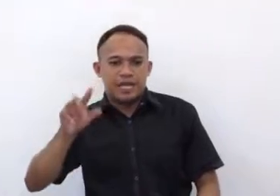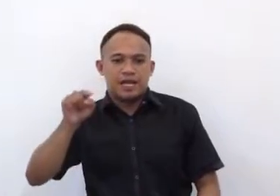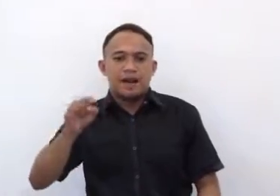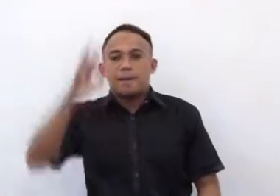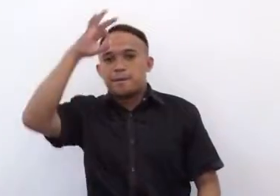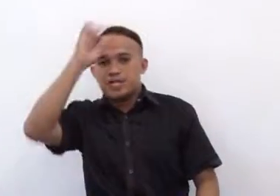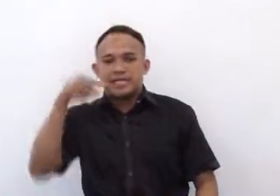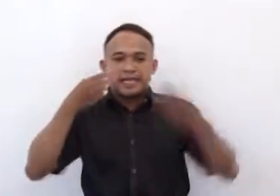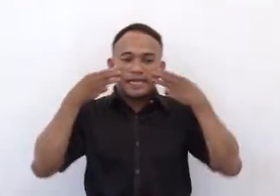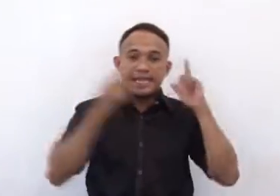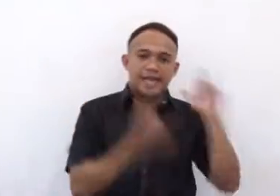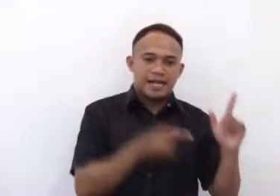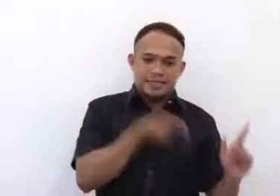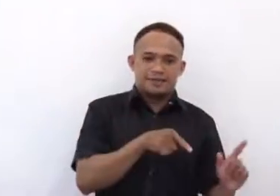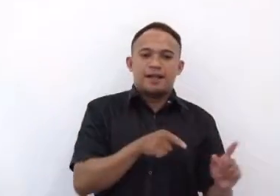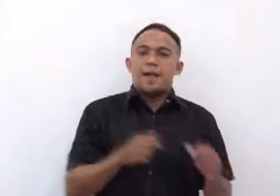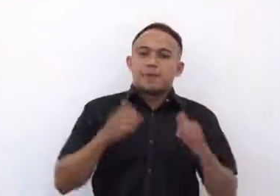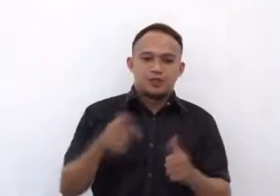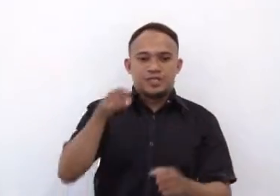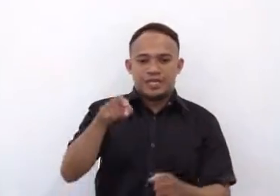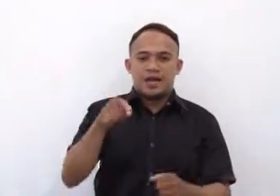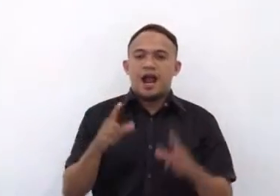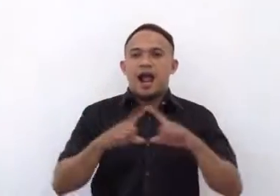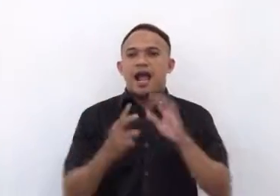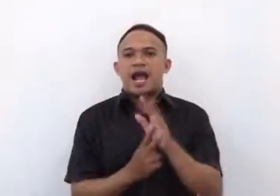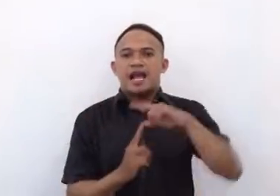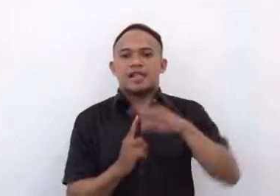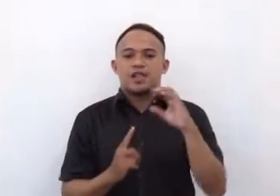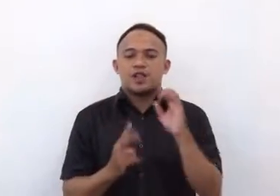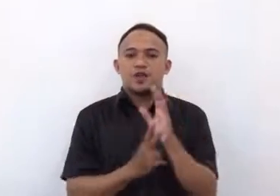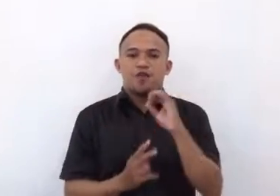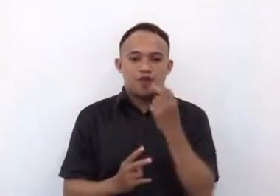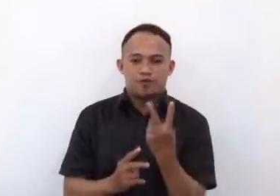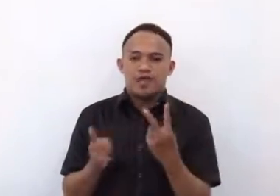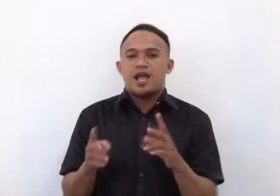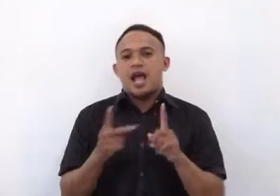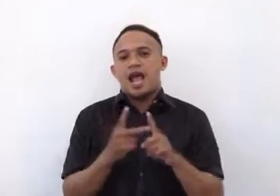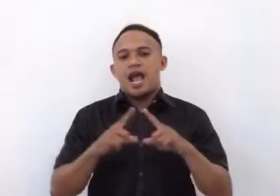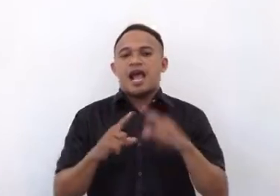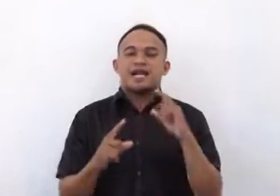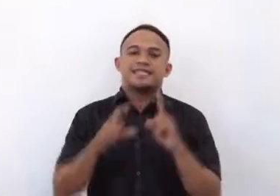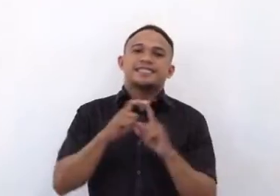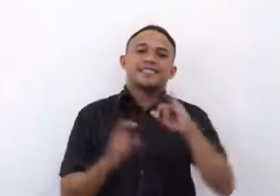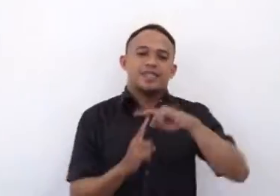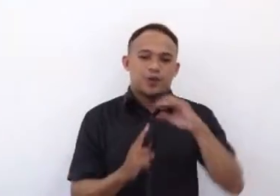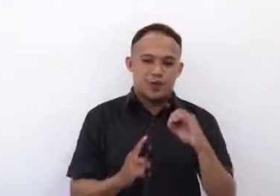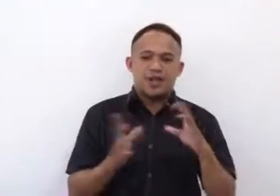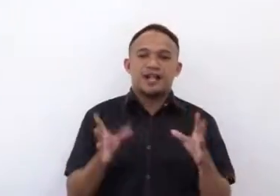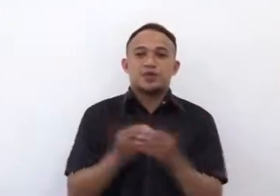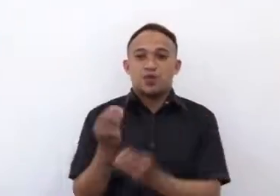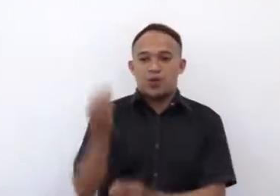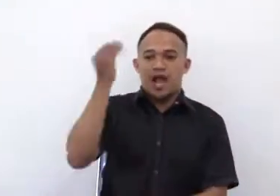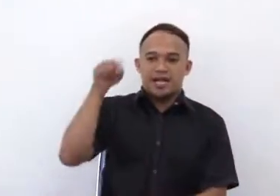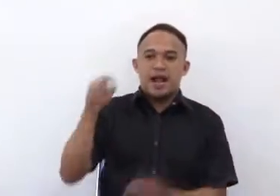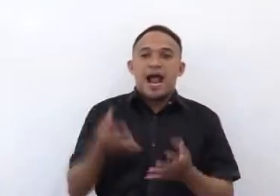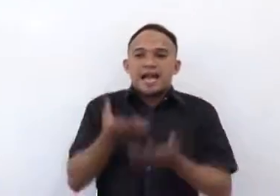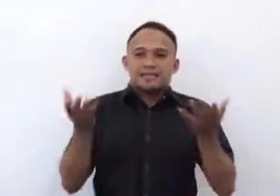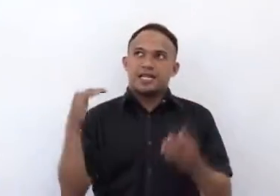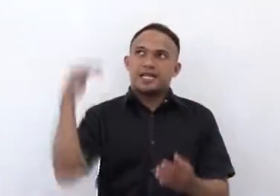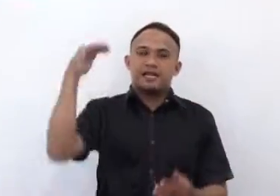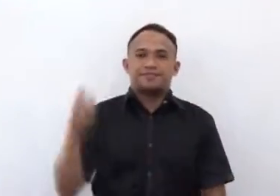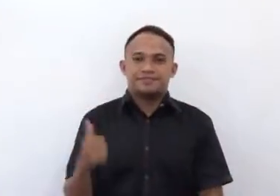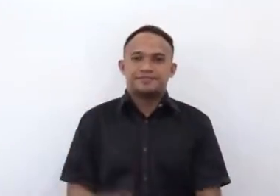Ketua Pengadilan Tinggi Nugroho Setiaji. Wali Kota Martin Taha, Wakil Wali Kota Rian F.